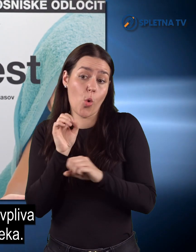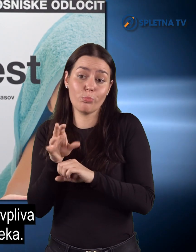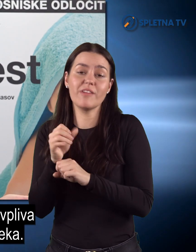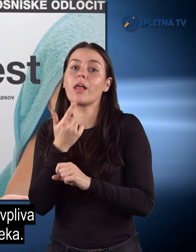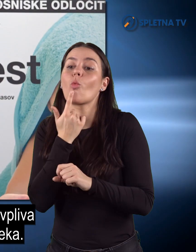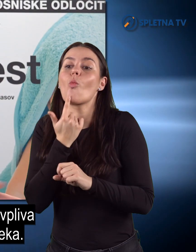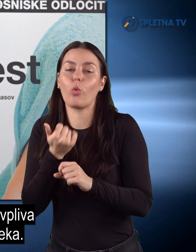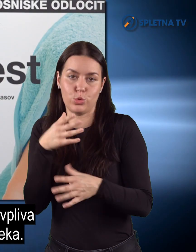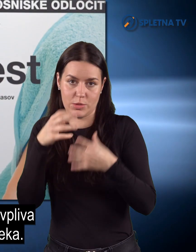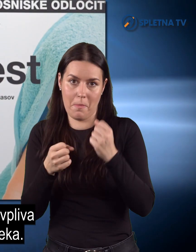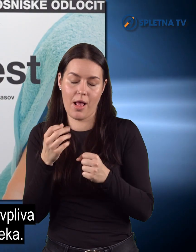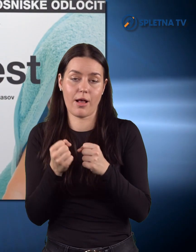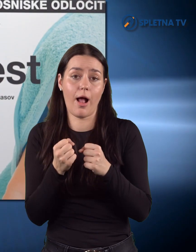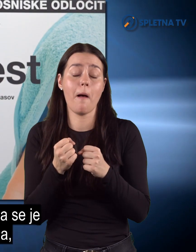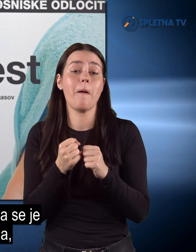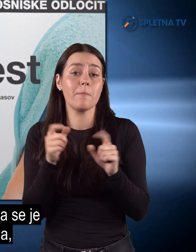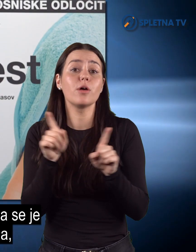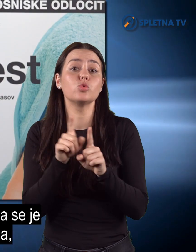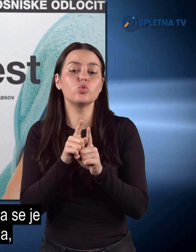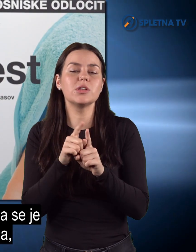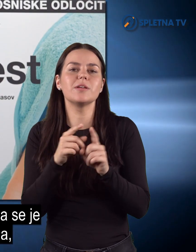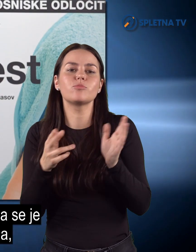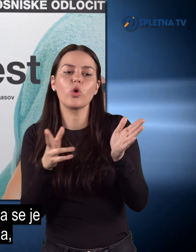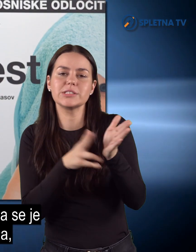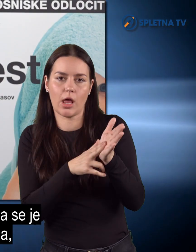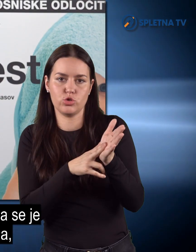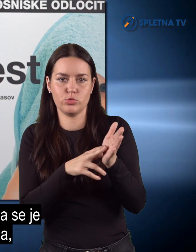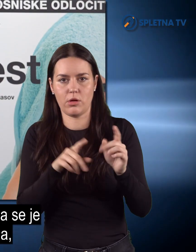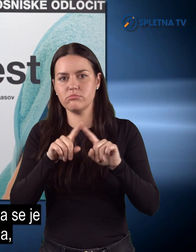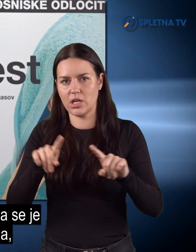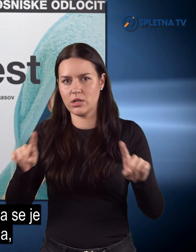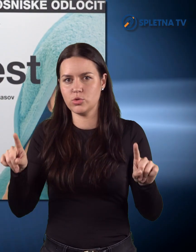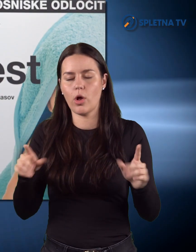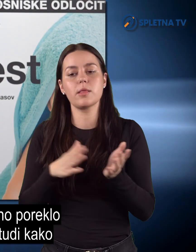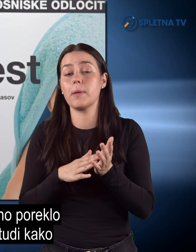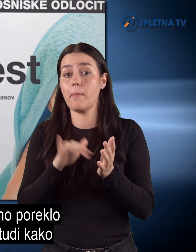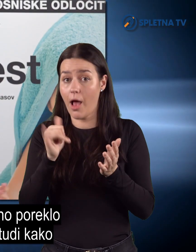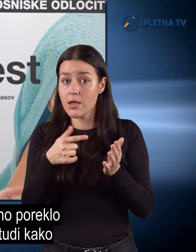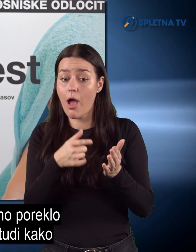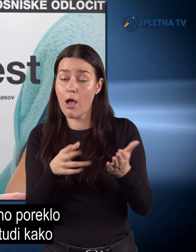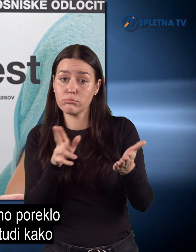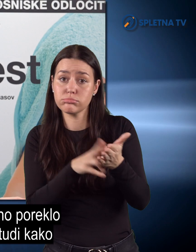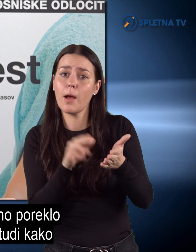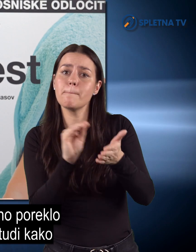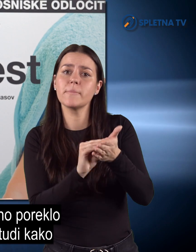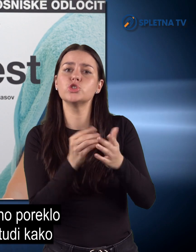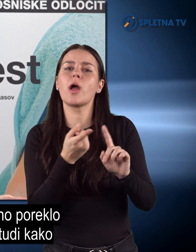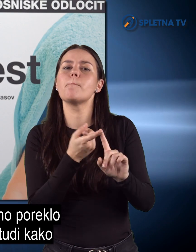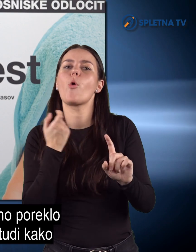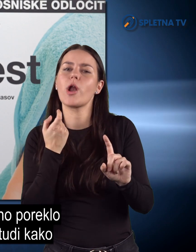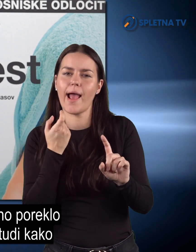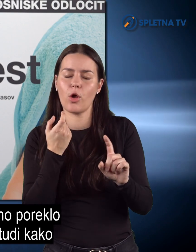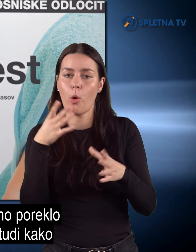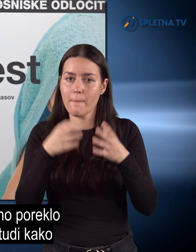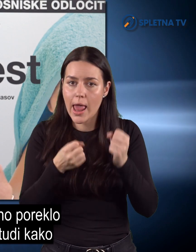okus mleka na koncu. In pa tudi označba se je razlikovala, na primer, a je bilo navedeno poreklo